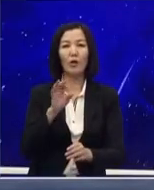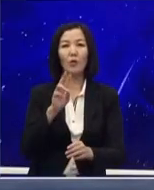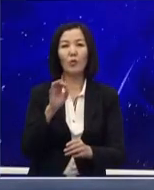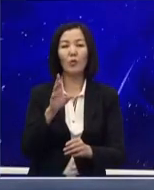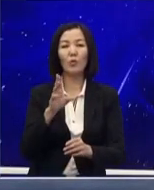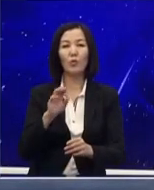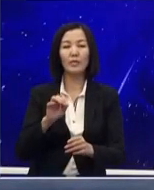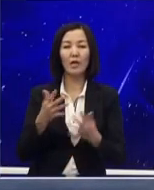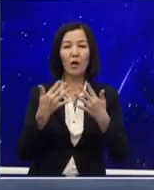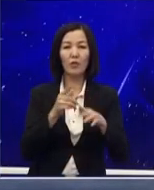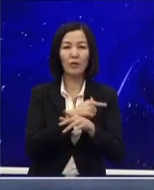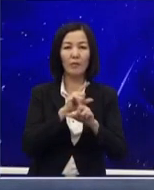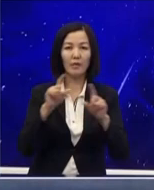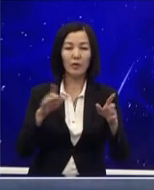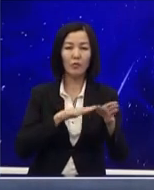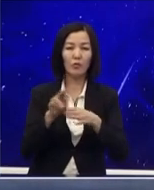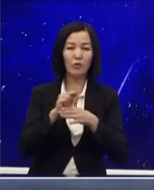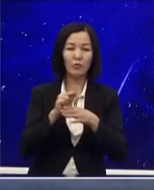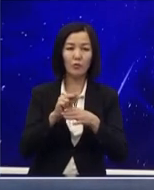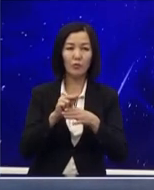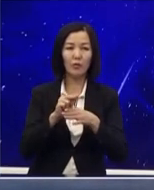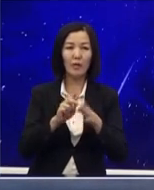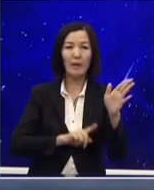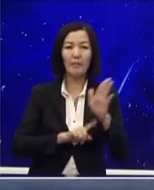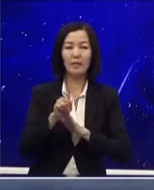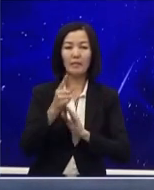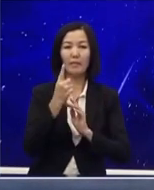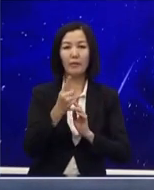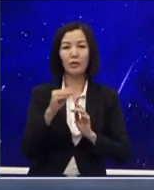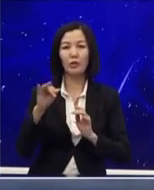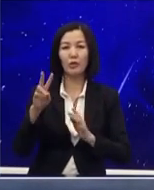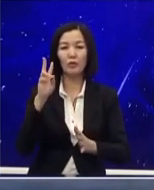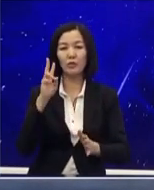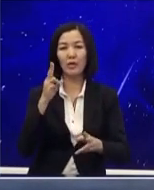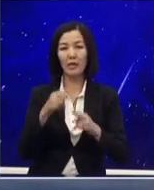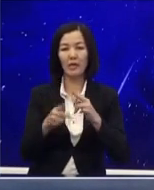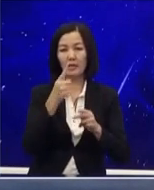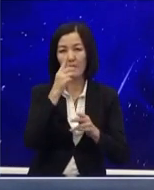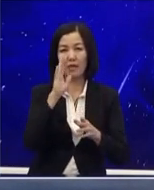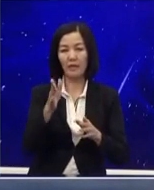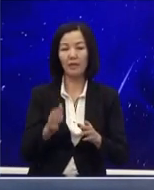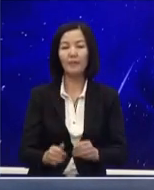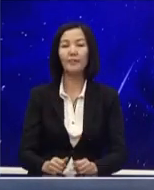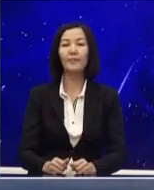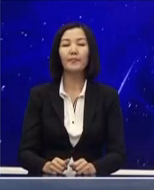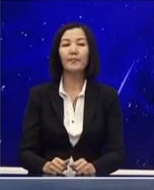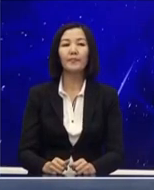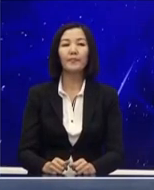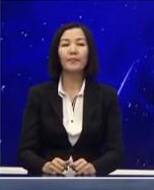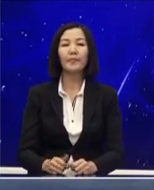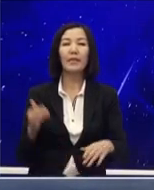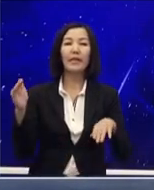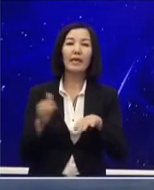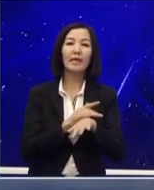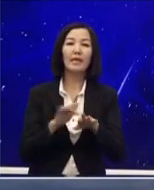фельдшерлік акушерлік пунктін күрделі жұмыстары басталып 1 желтоқсанға аяқталуға жақын. Осы игі